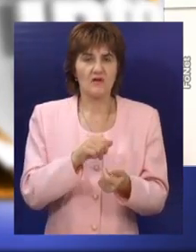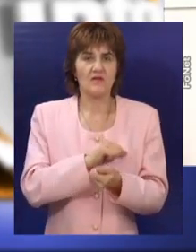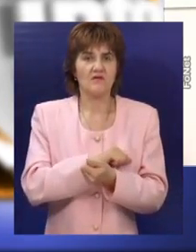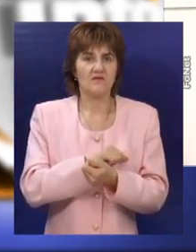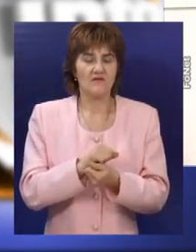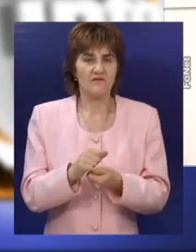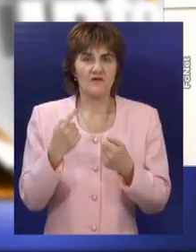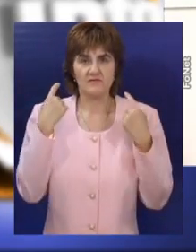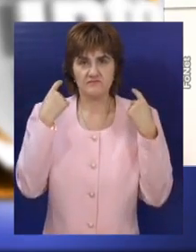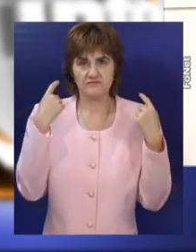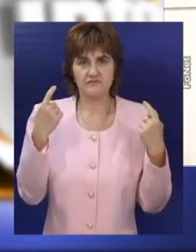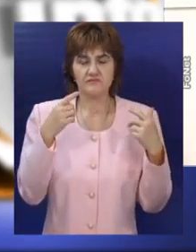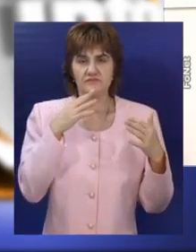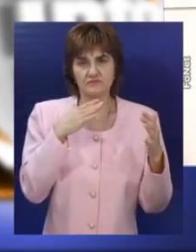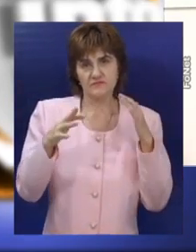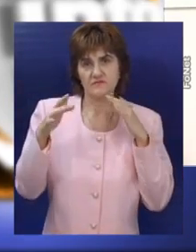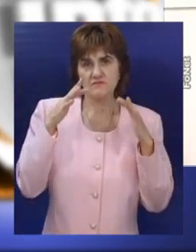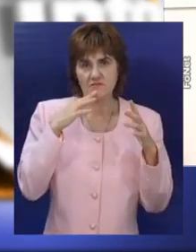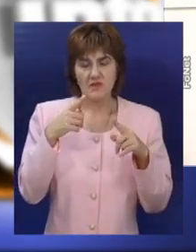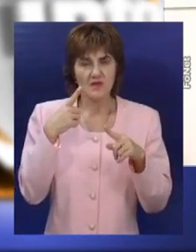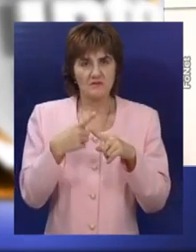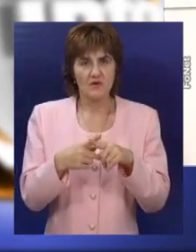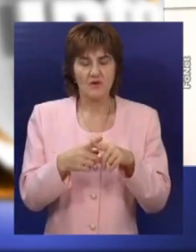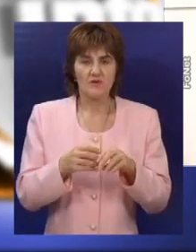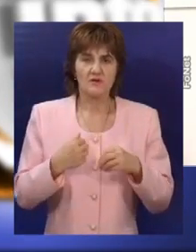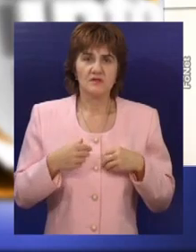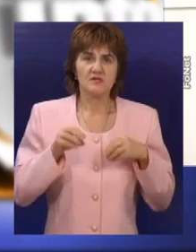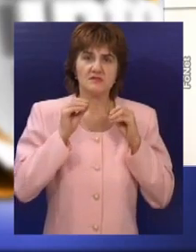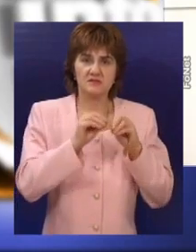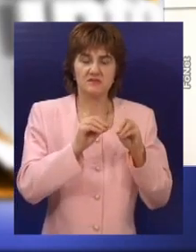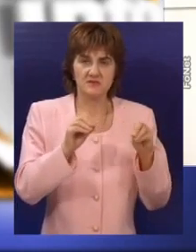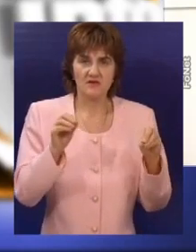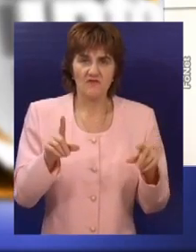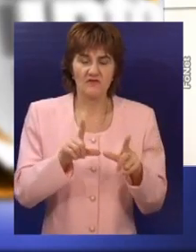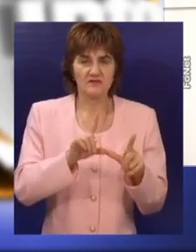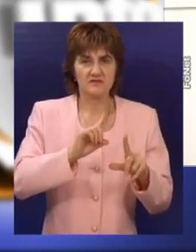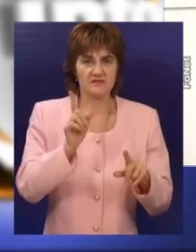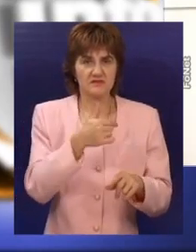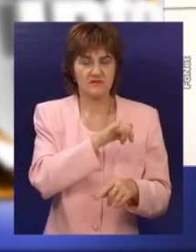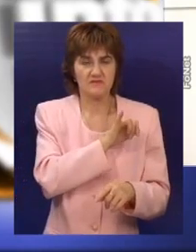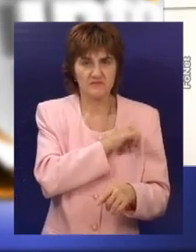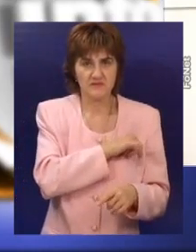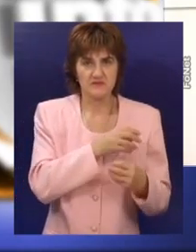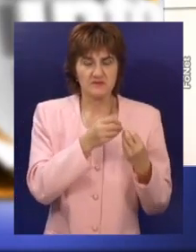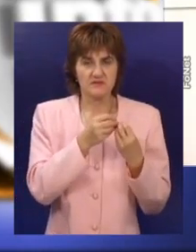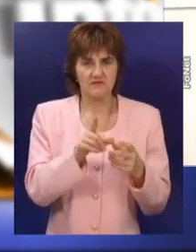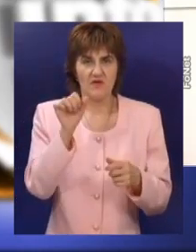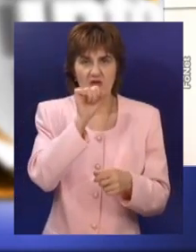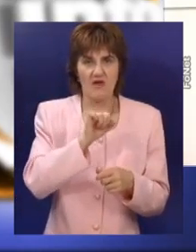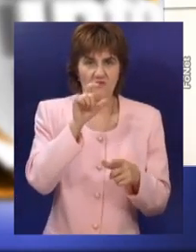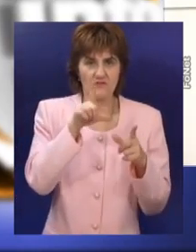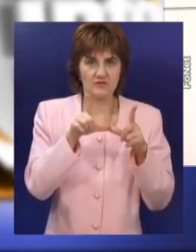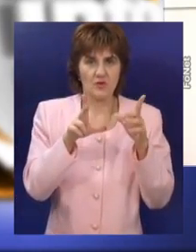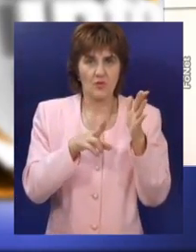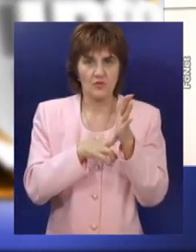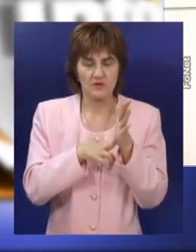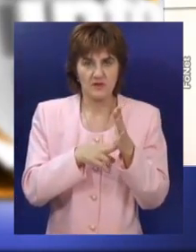imati veliki odjek upravo u Savetu ministara unutrašnjih poslova Evropske